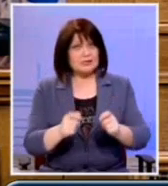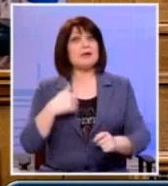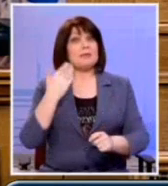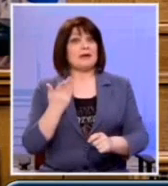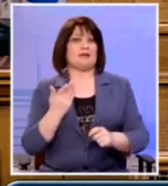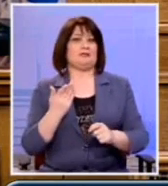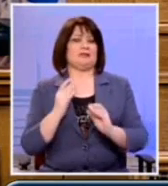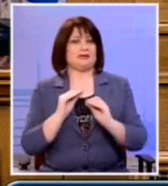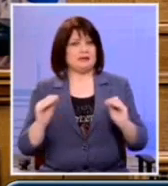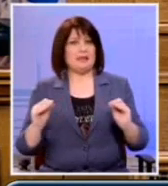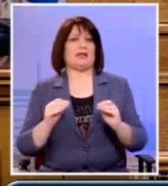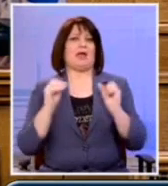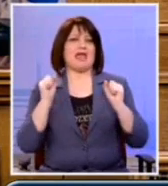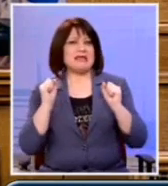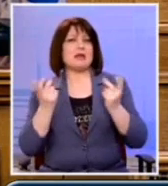υγεία, παιδεία,